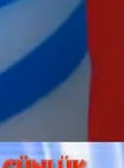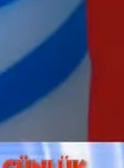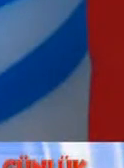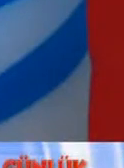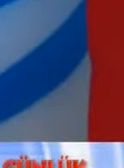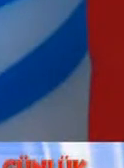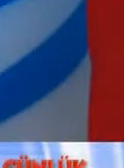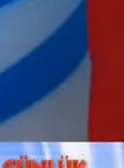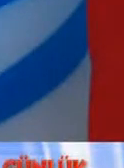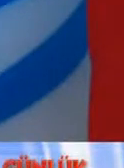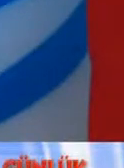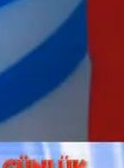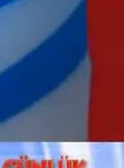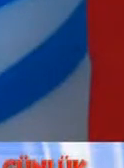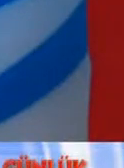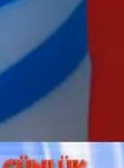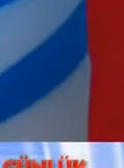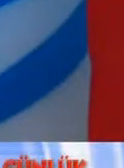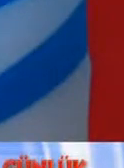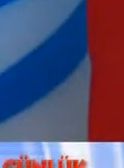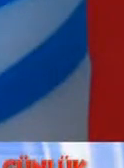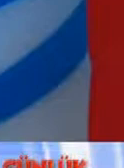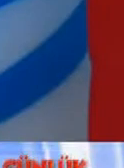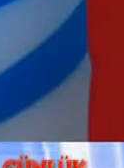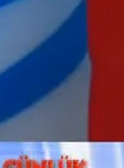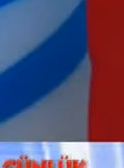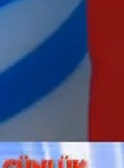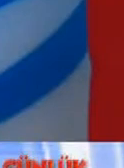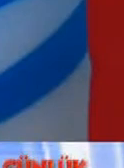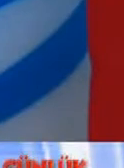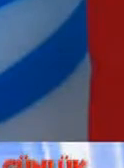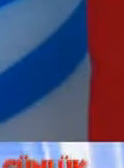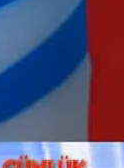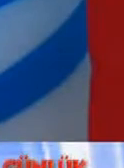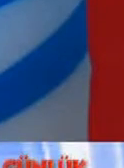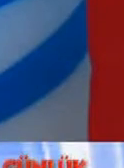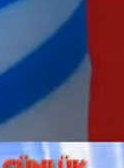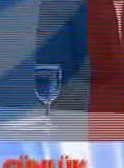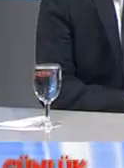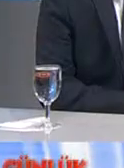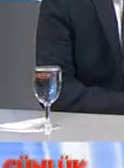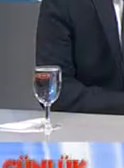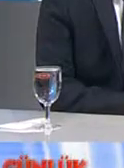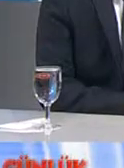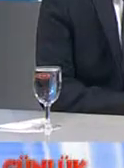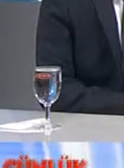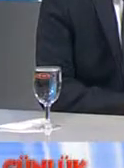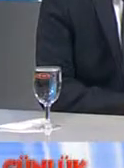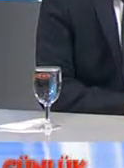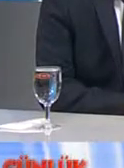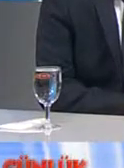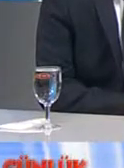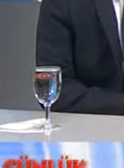bir parçası. Siz oyunu yazıyorsunuz, çiziyorsunuz, oluşturuyorsunuz animasyonu ama pazara nasıl sunacaksınız? Kim ilgi gösterecek,